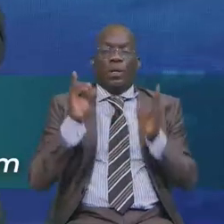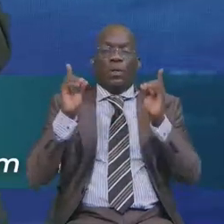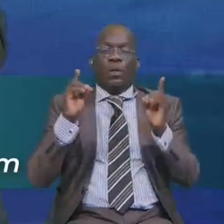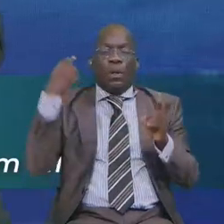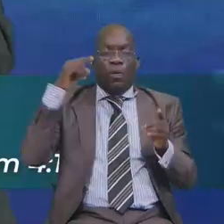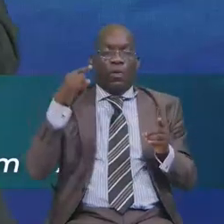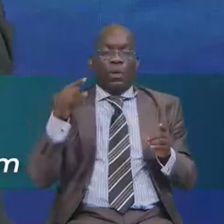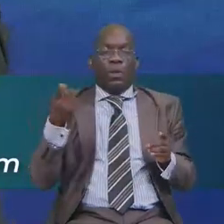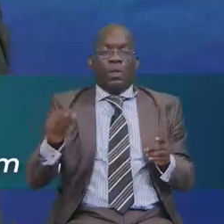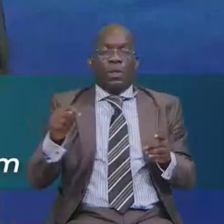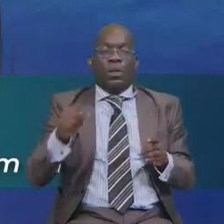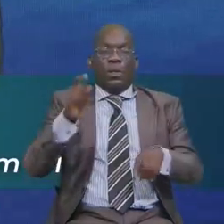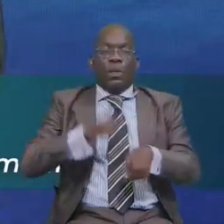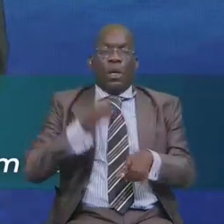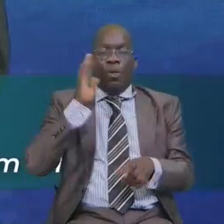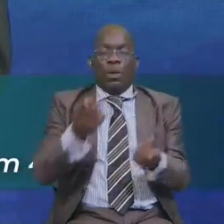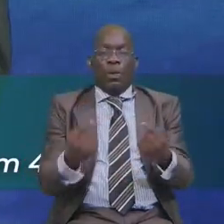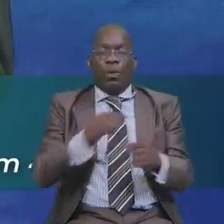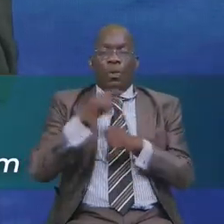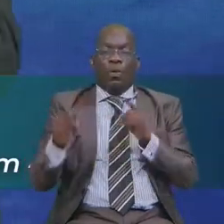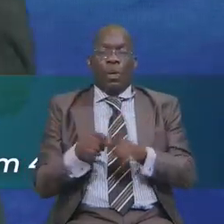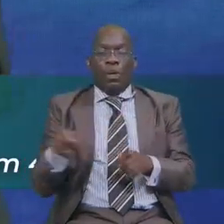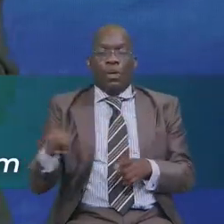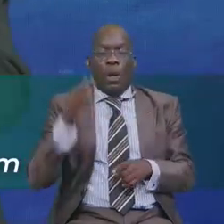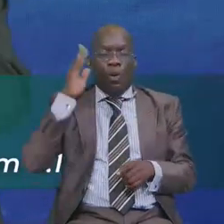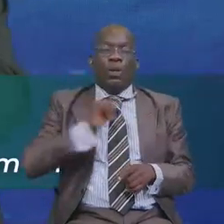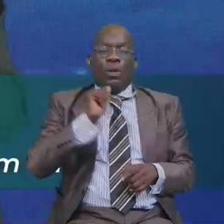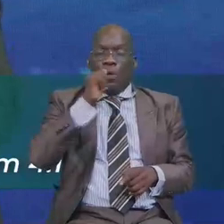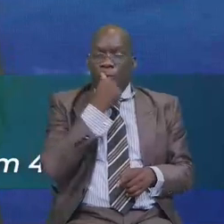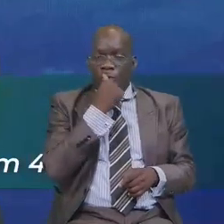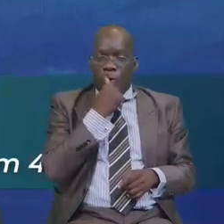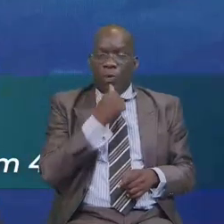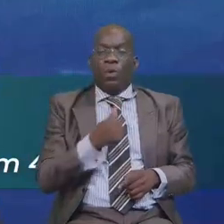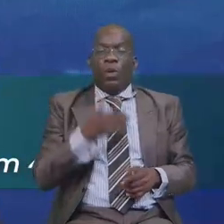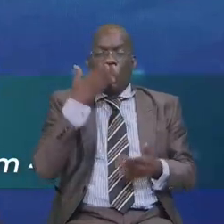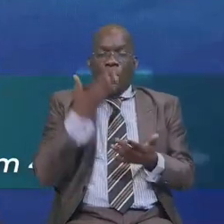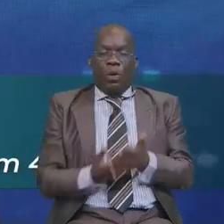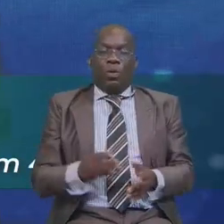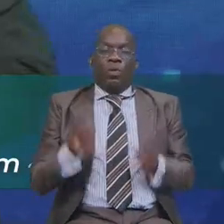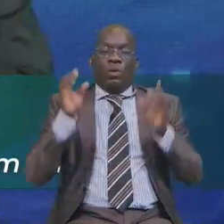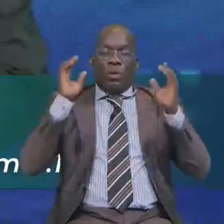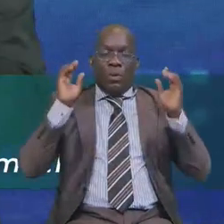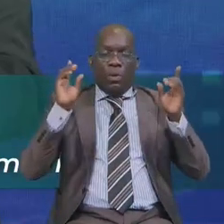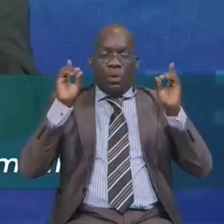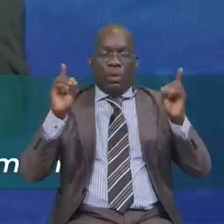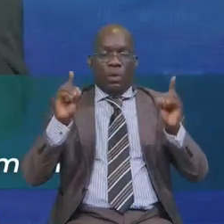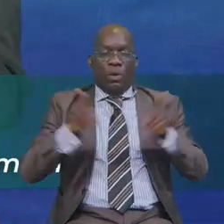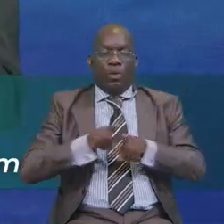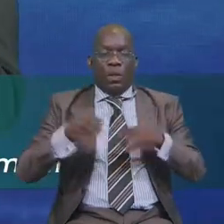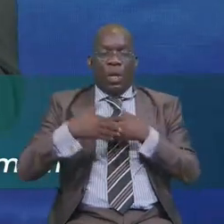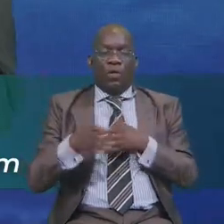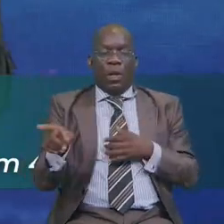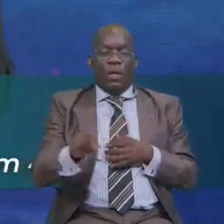temps où les hommes ne supporteront pas la sainte doctrine, mais ayant la démangeaison d'entendre des